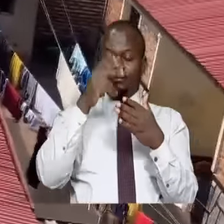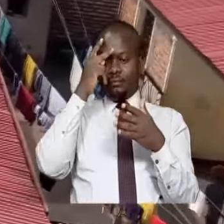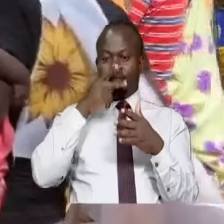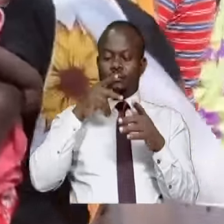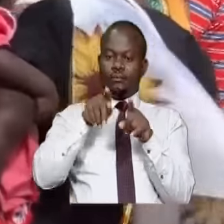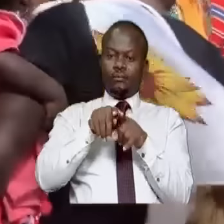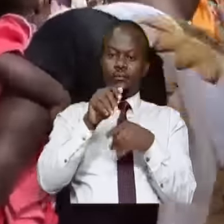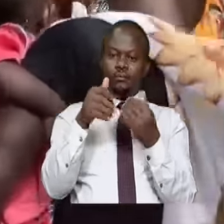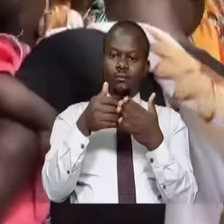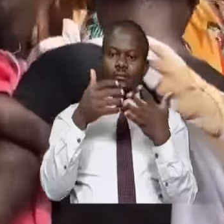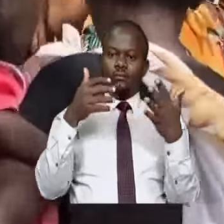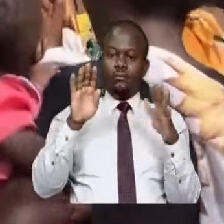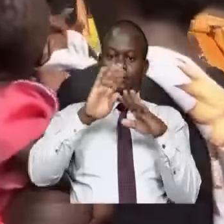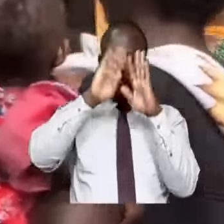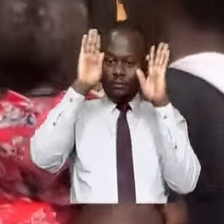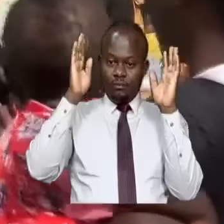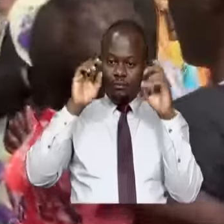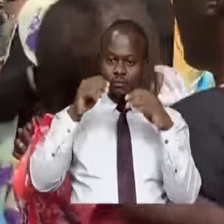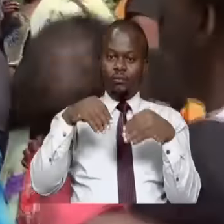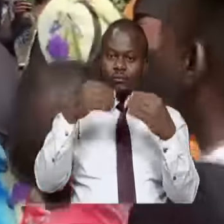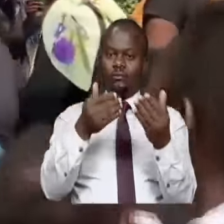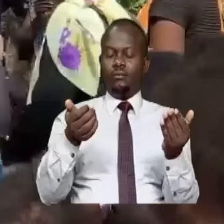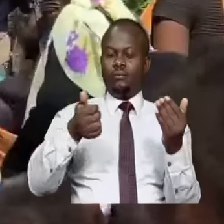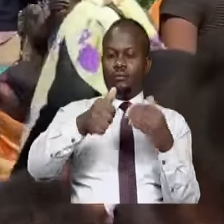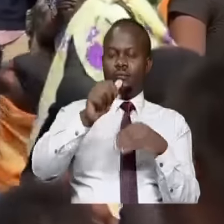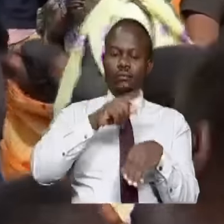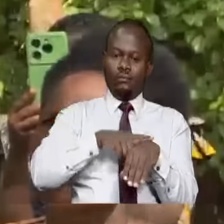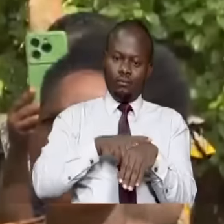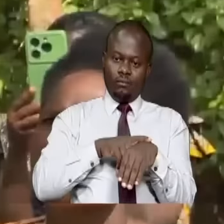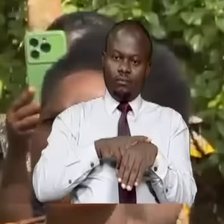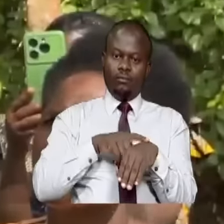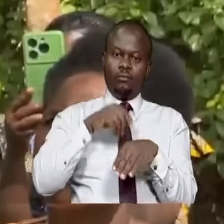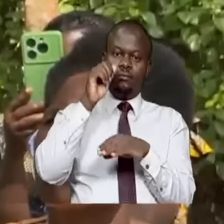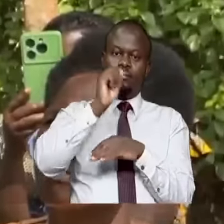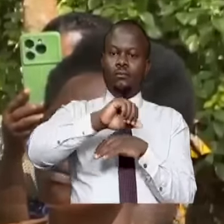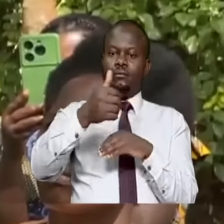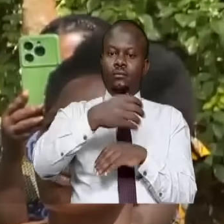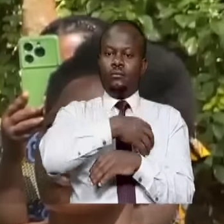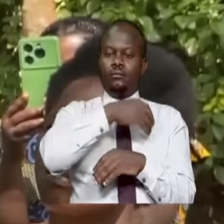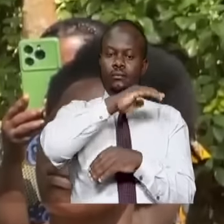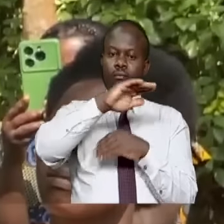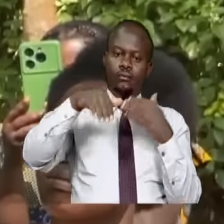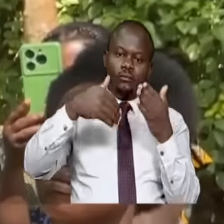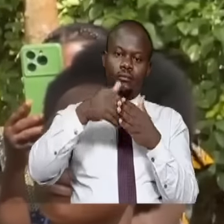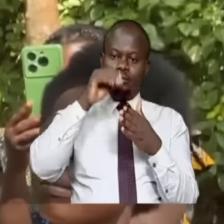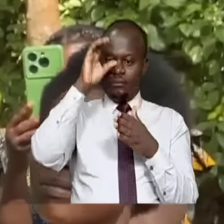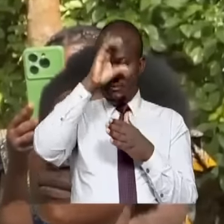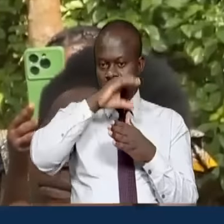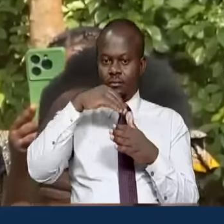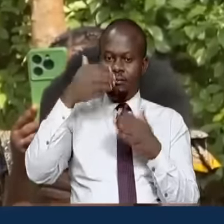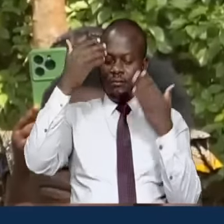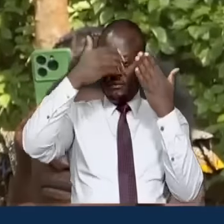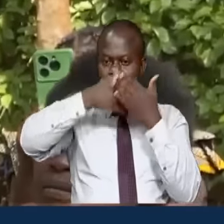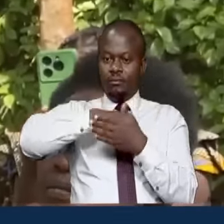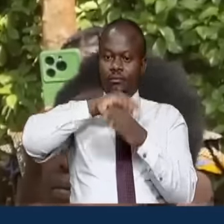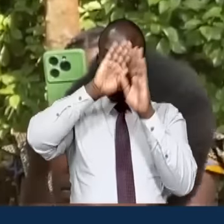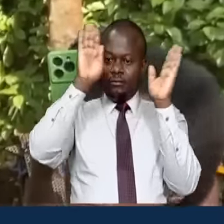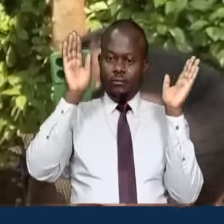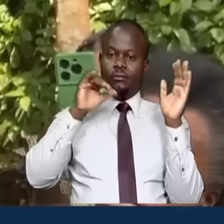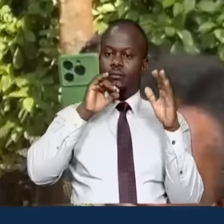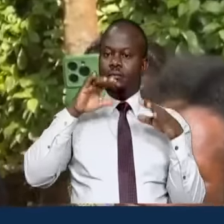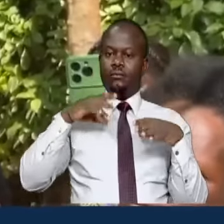ubwabo bamaze gusobanukirwa ko guha abana babo umwanya biruta ubundi butunzi bwose bashakisha ijoro n'umunsi